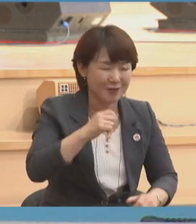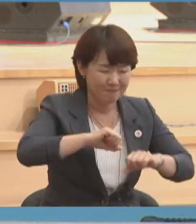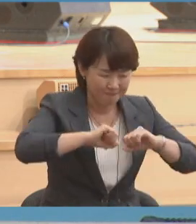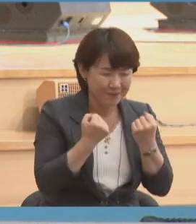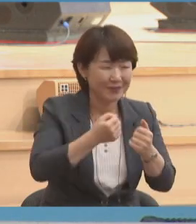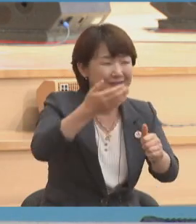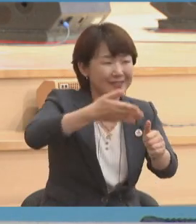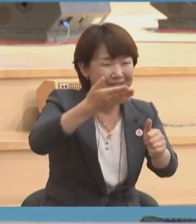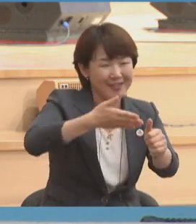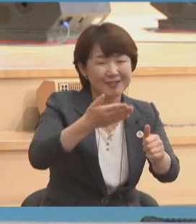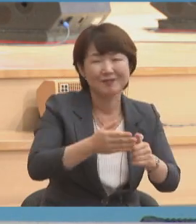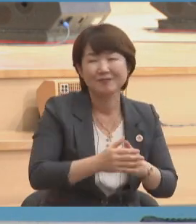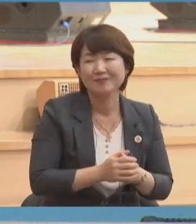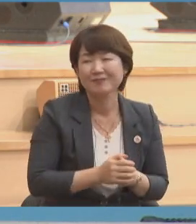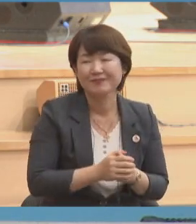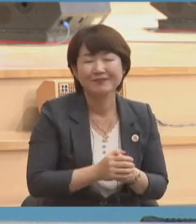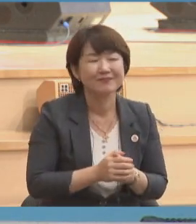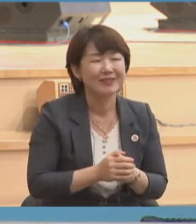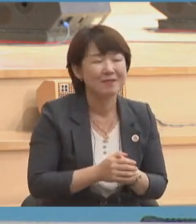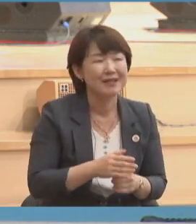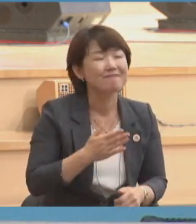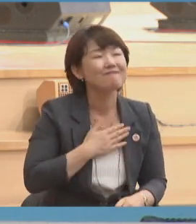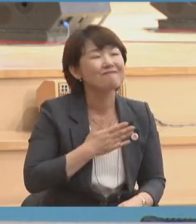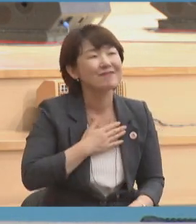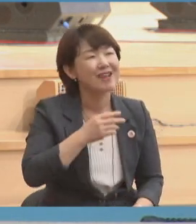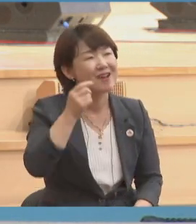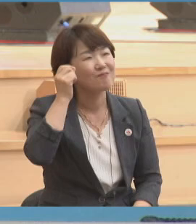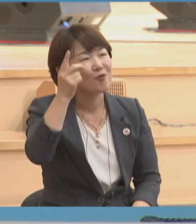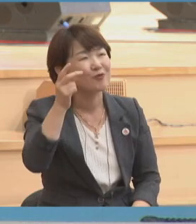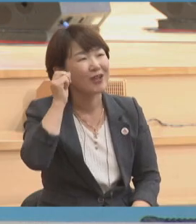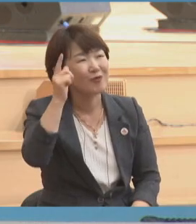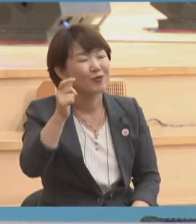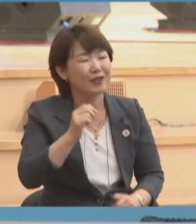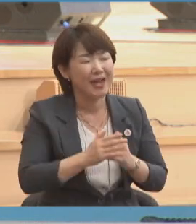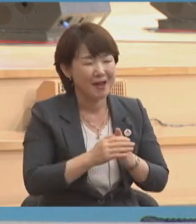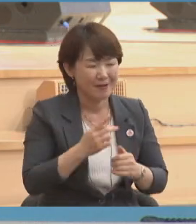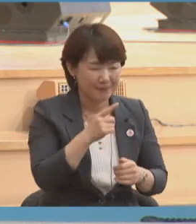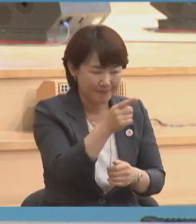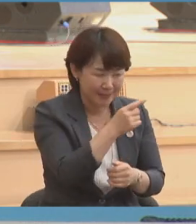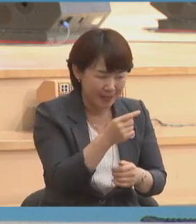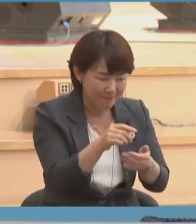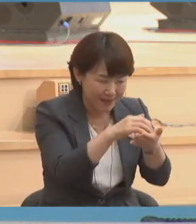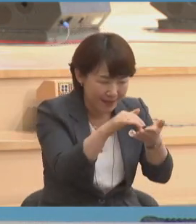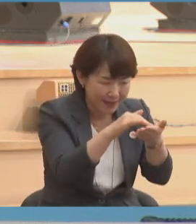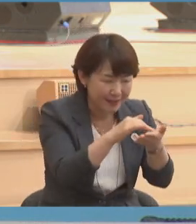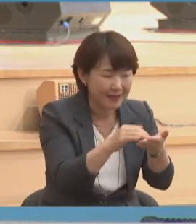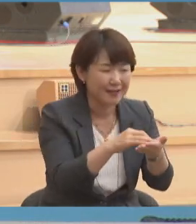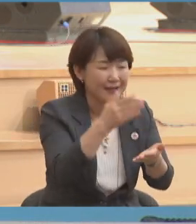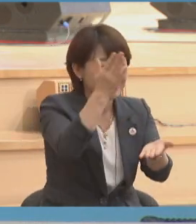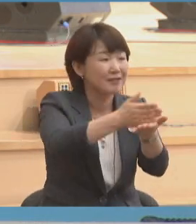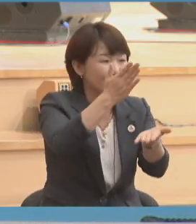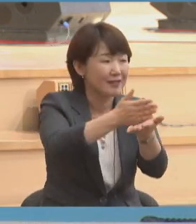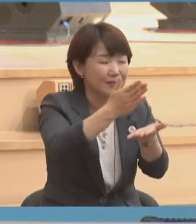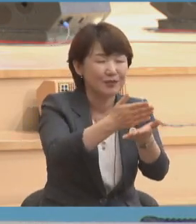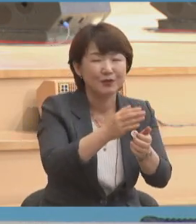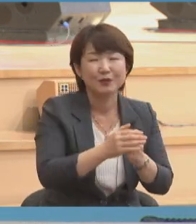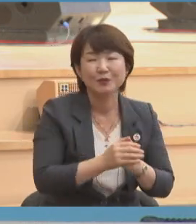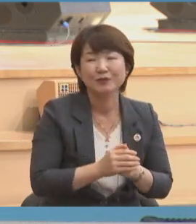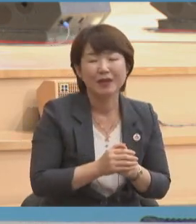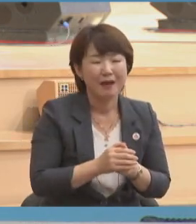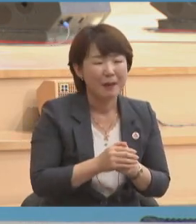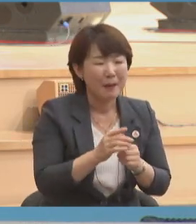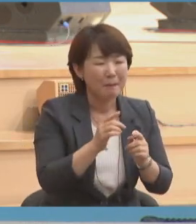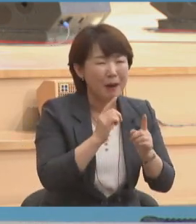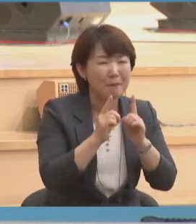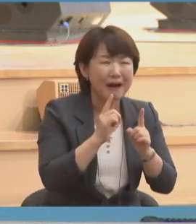순종하세요. 나름 똑똑하다고 재고 계산하고 그런 거 하지 말고, 말로 안